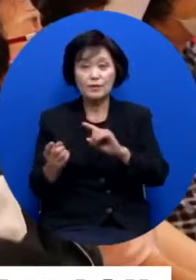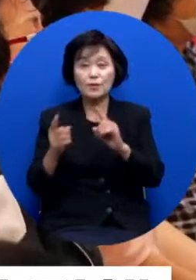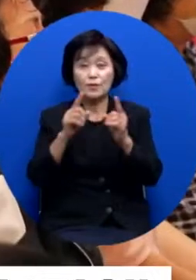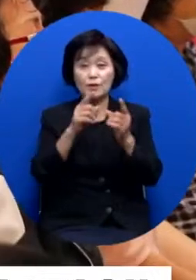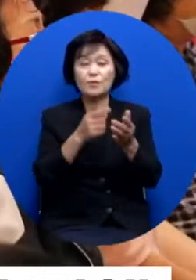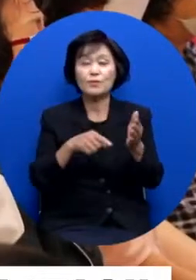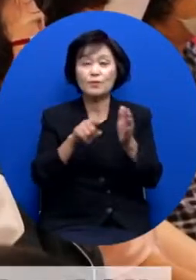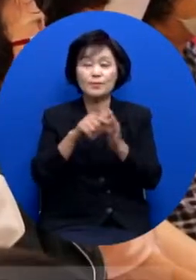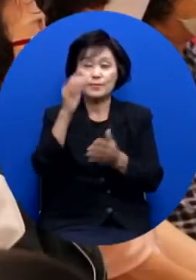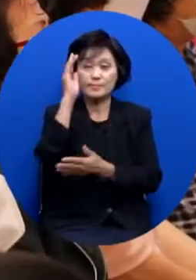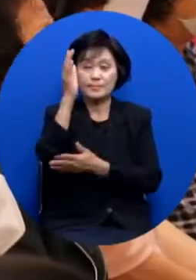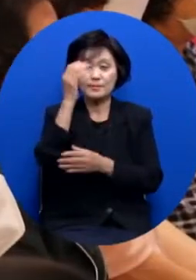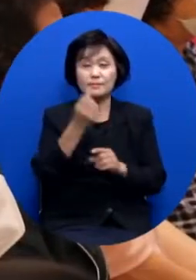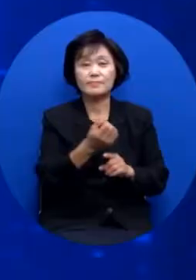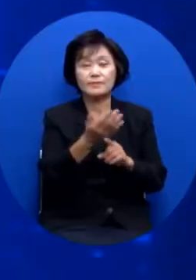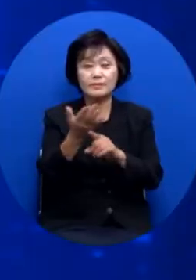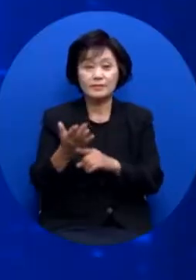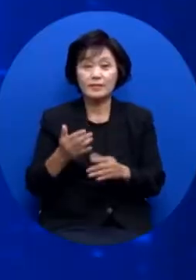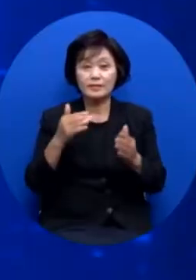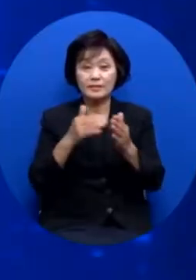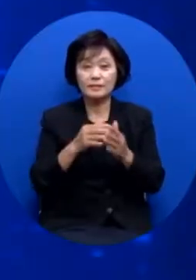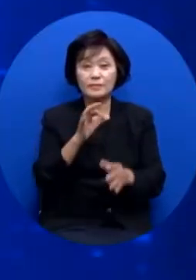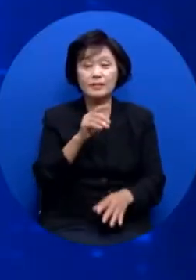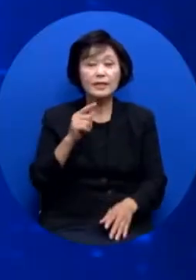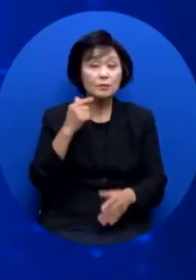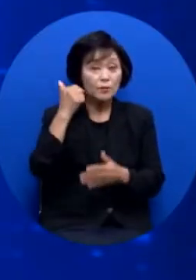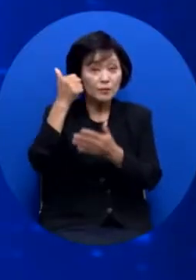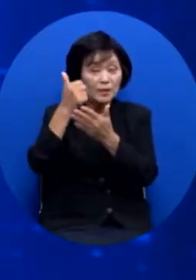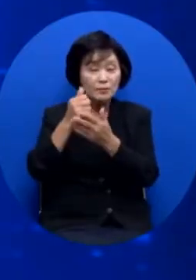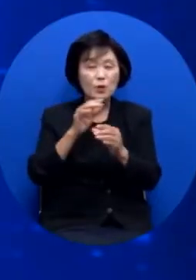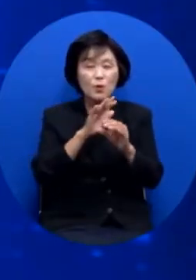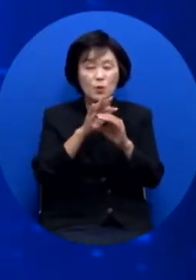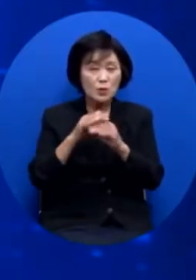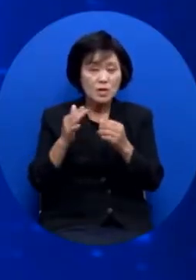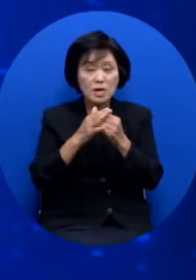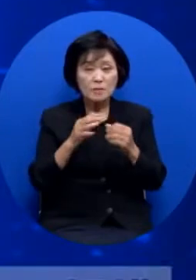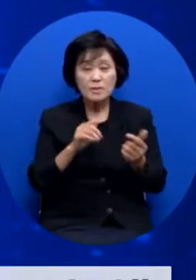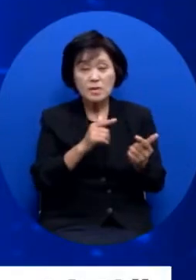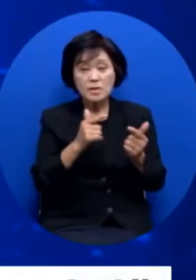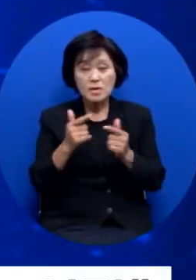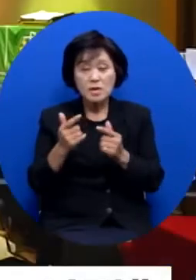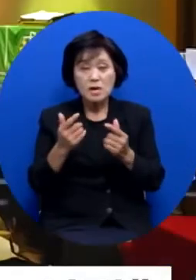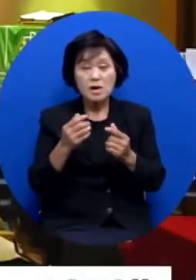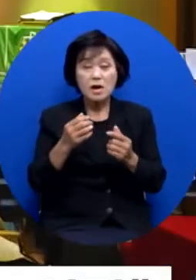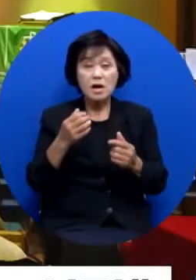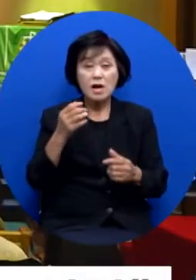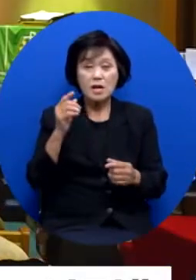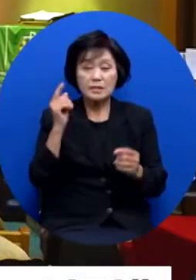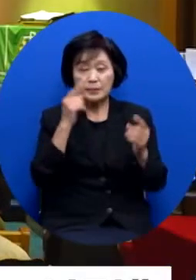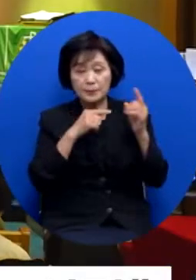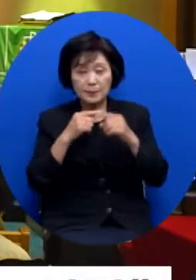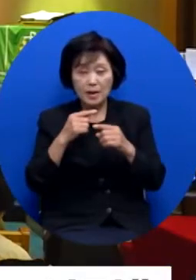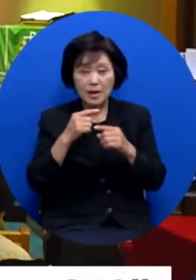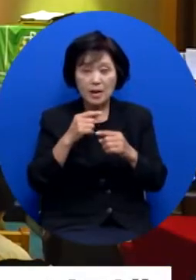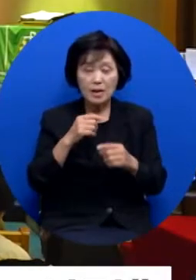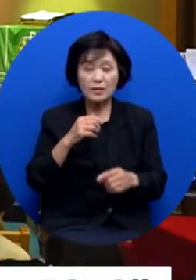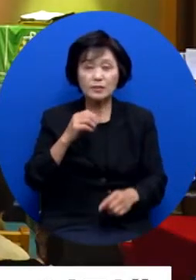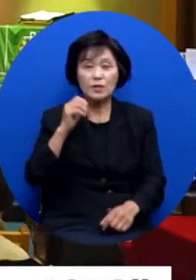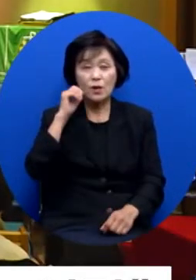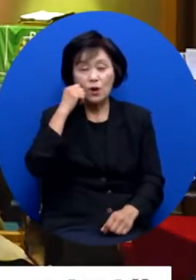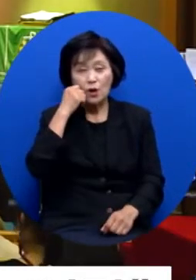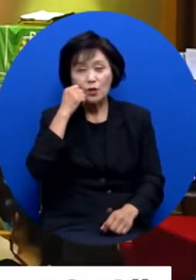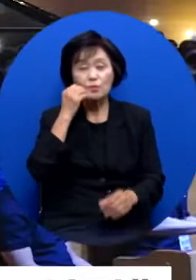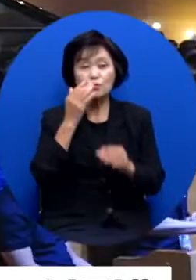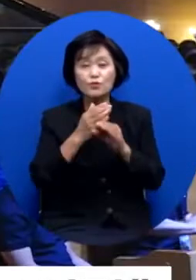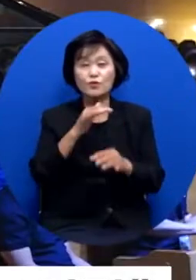전했습니다. 안광복 목사는 코로나로 인해 여러 가지 타격을 입은 삶의 건강을 점검하고 올바른 방향을 설정하길